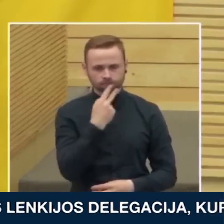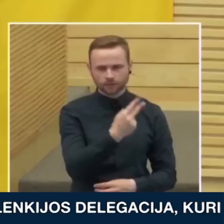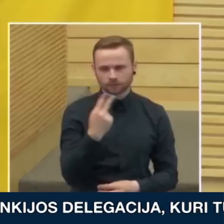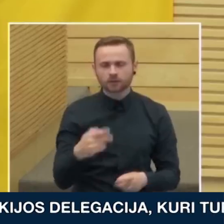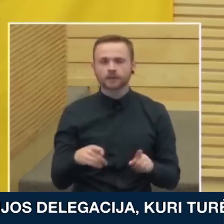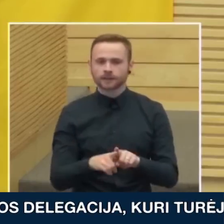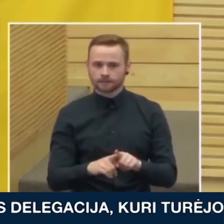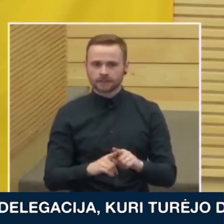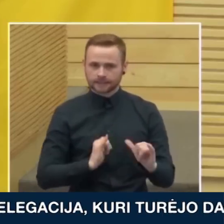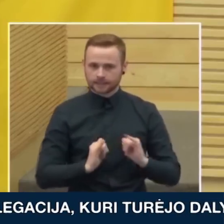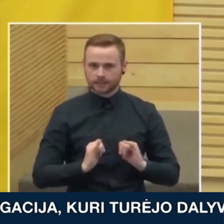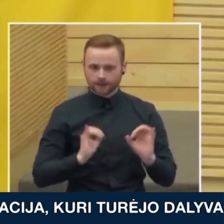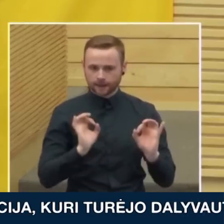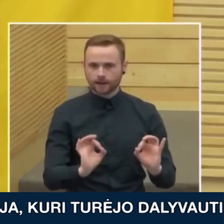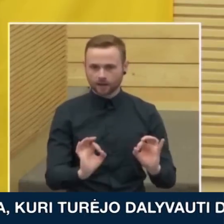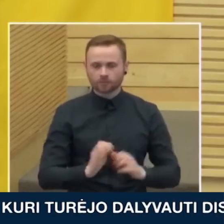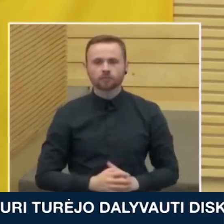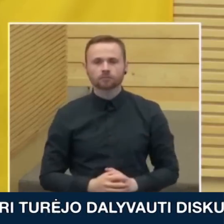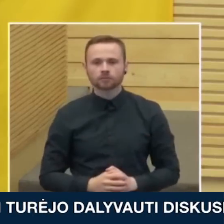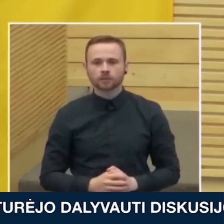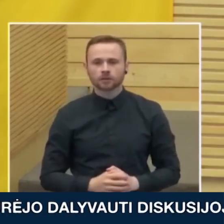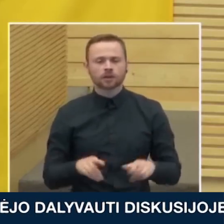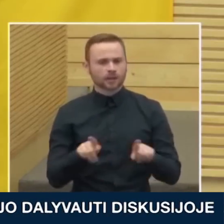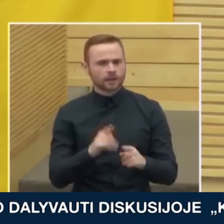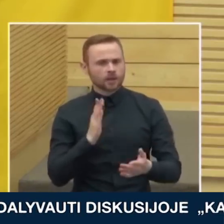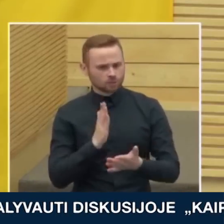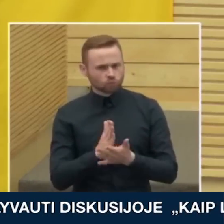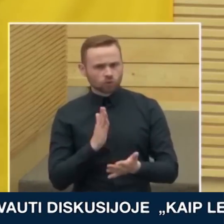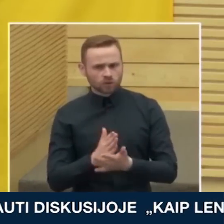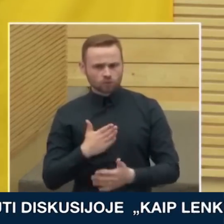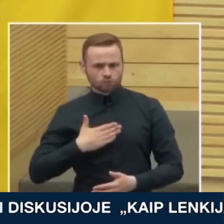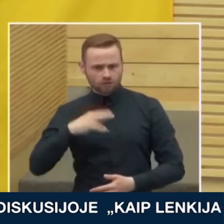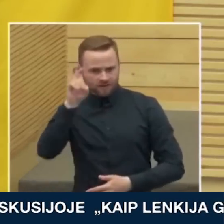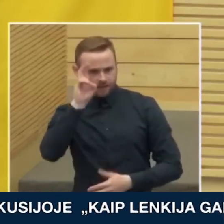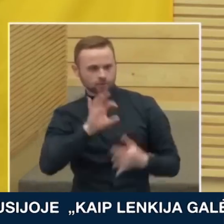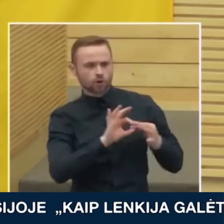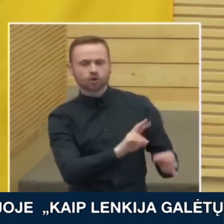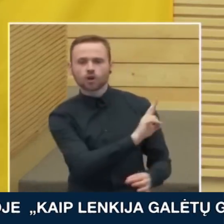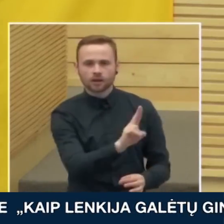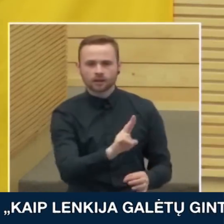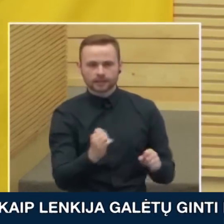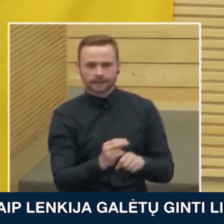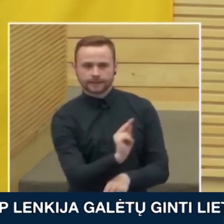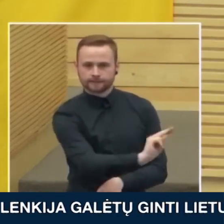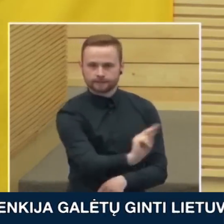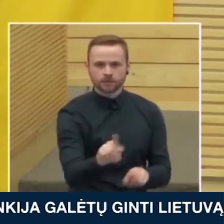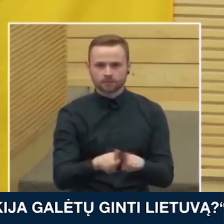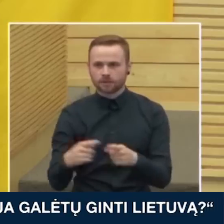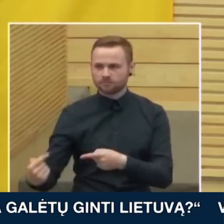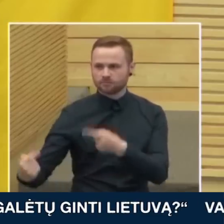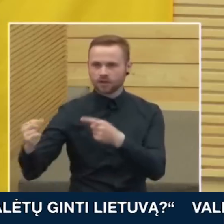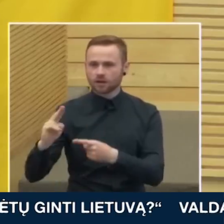reaguoti. Turime patys būti tikri ir įtikinti mūsų partnerius bei potencialius priešininkus, kad